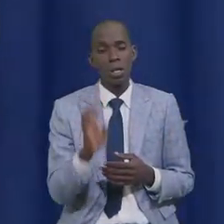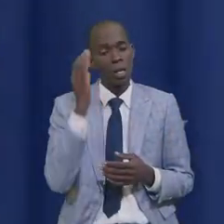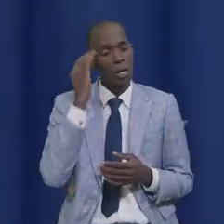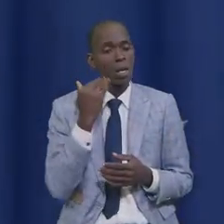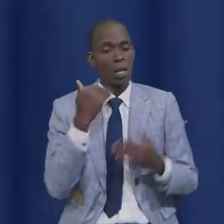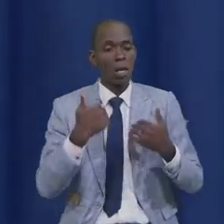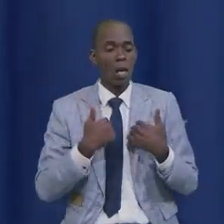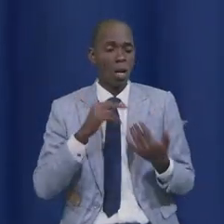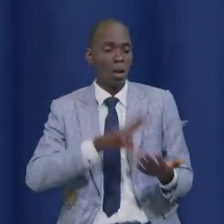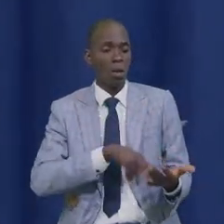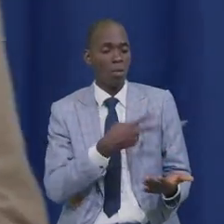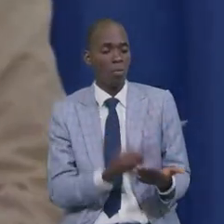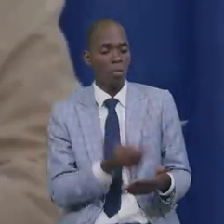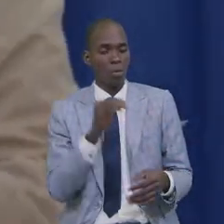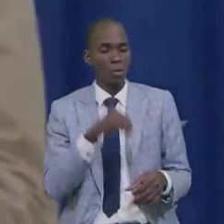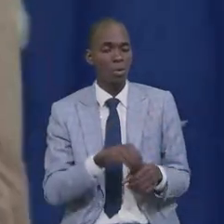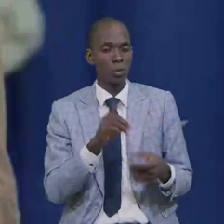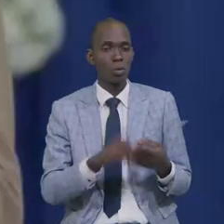est tombé dans l'eau,